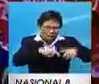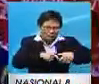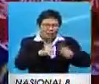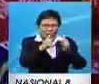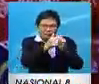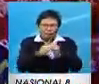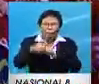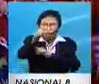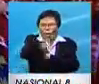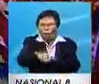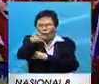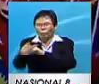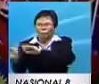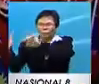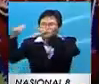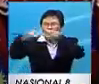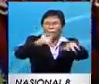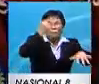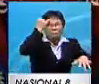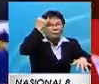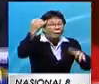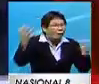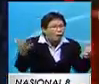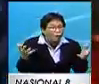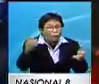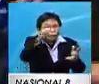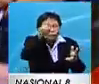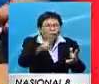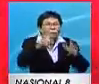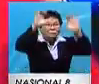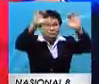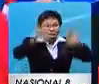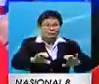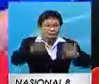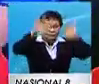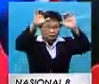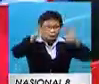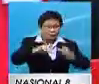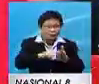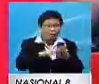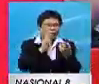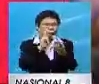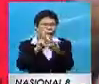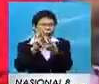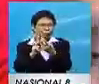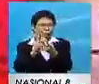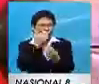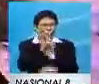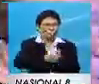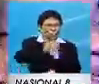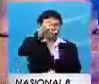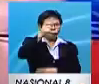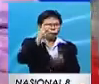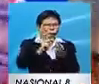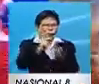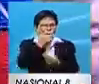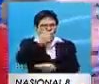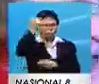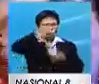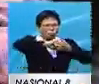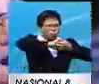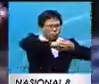ini. Pendekatan ini pada pandangan Datuk bagaimana? Saya rasa pendekatan ini amat sesuai, amat berkesan untuk merapatkan